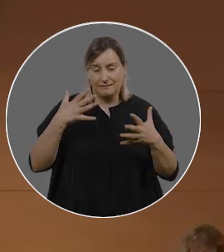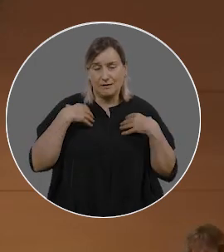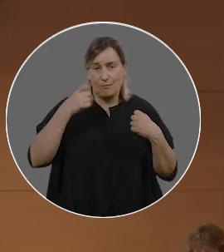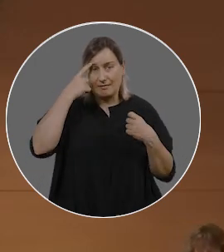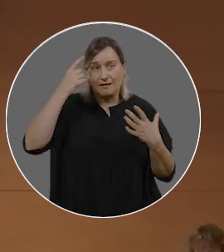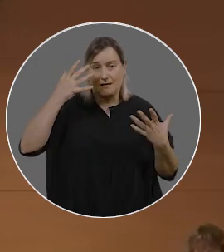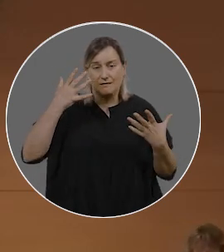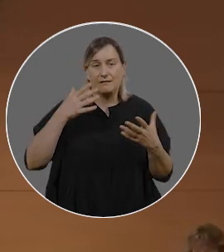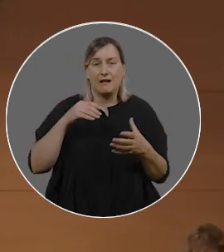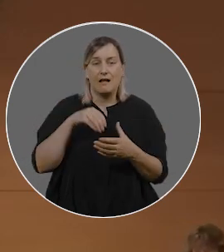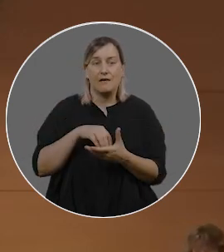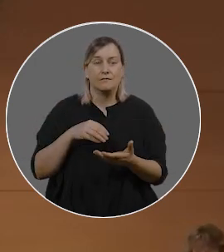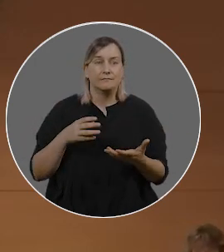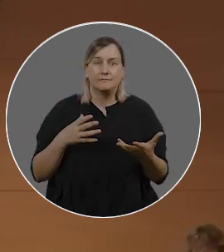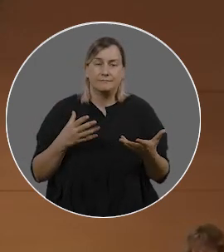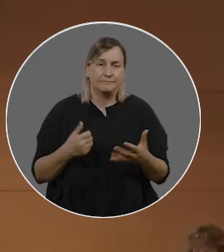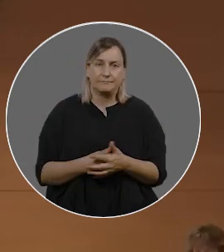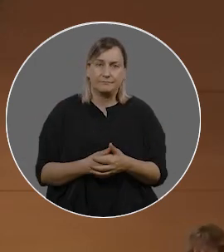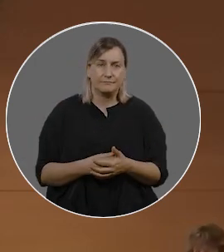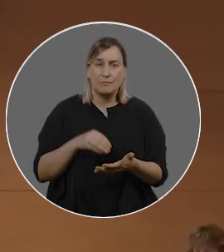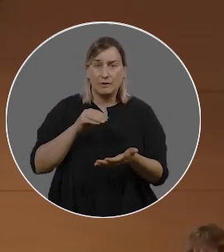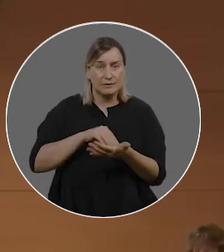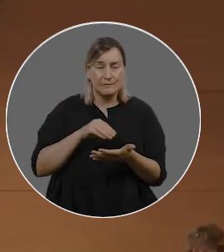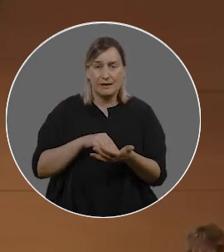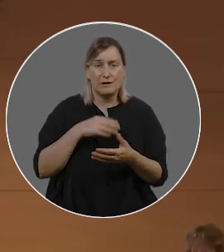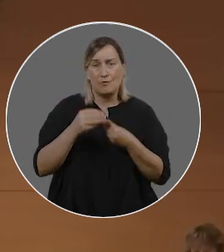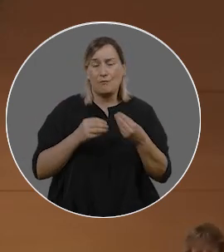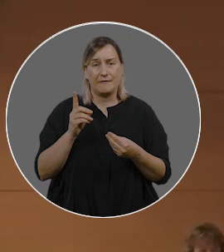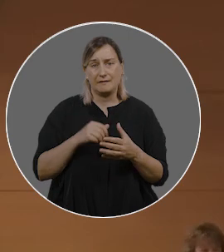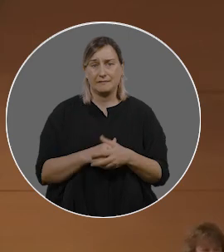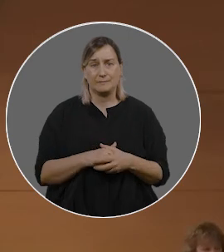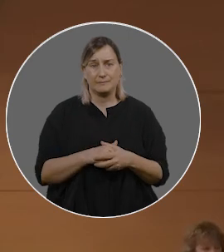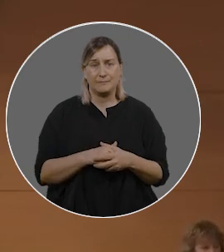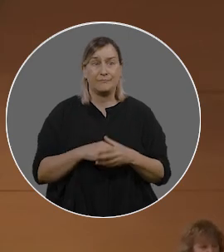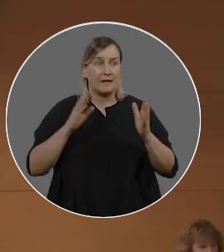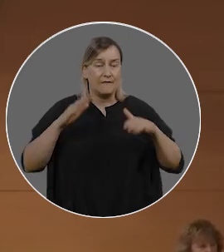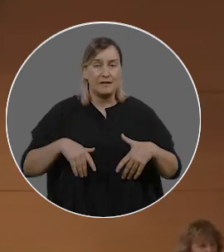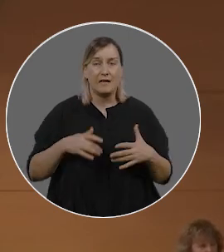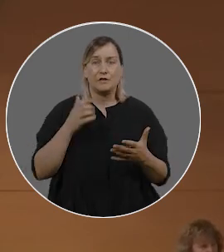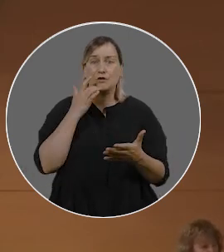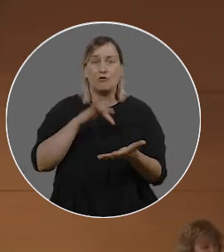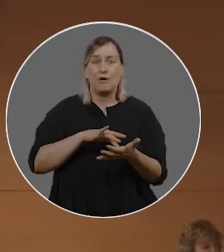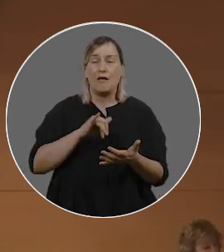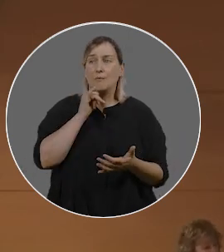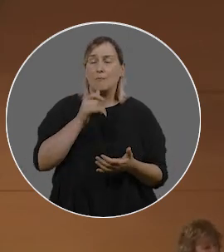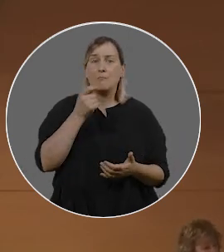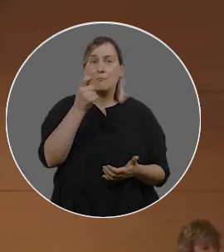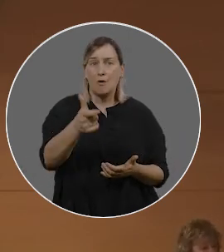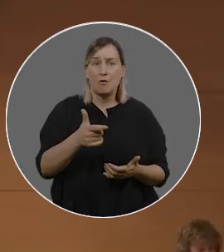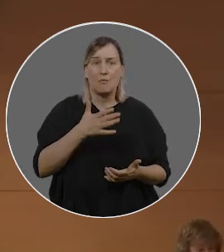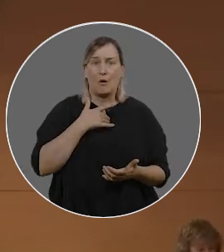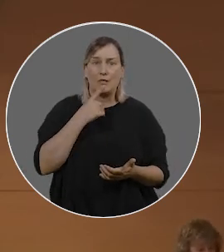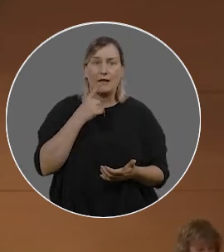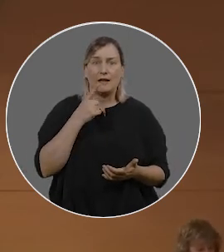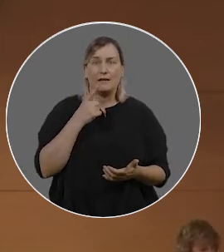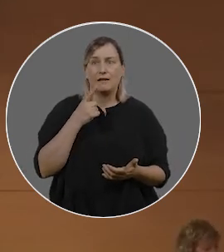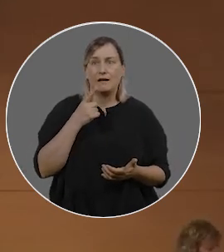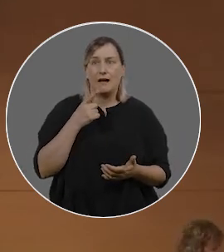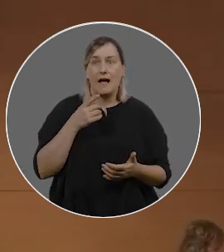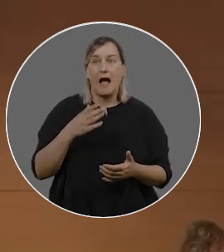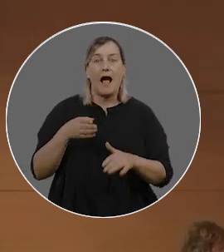Salut mental, ara que en parlem tant, no? Moltes vegades no ho fas. I el fet de que hi hagi poques denúncies no vol dir